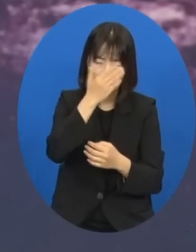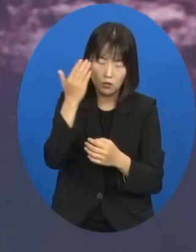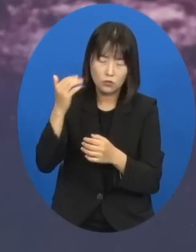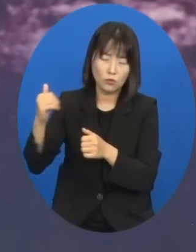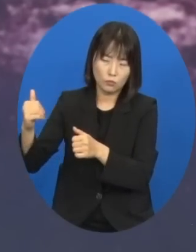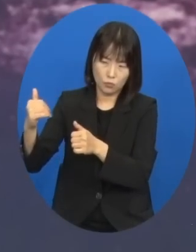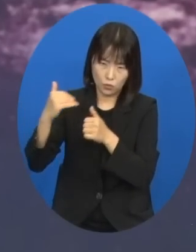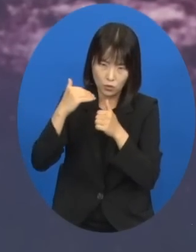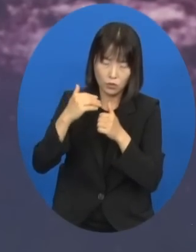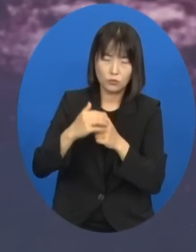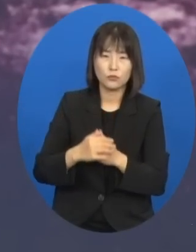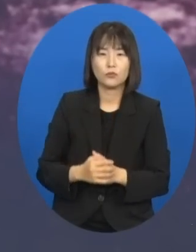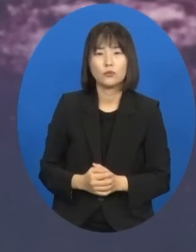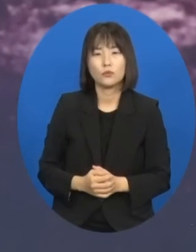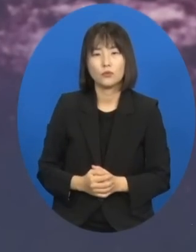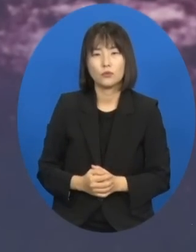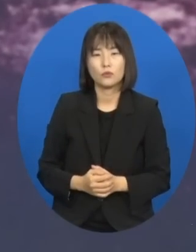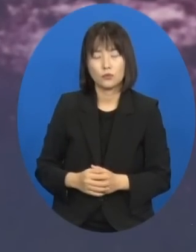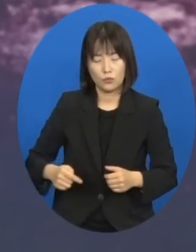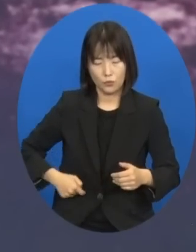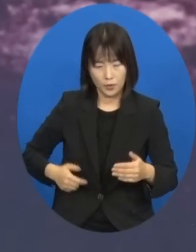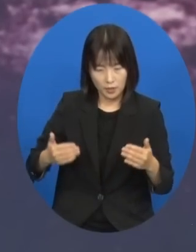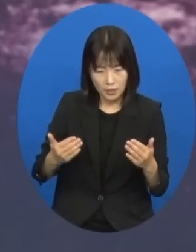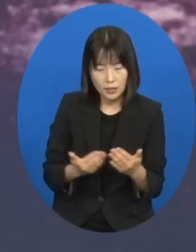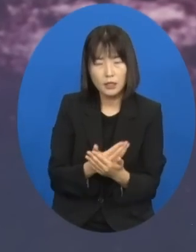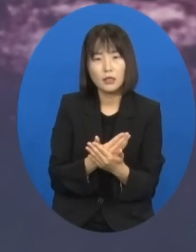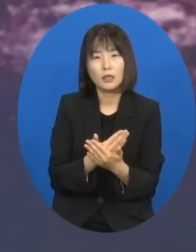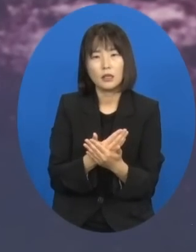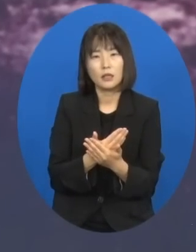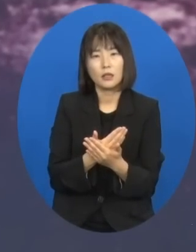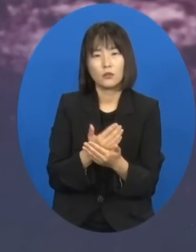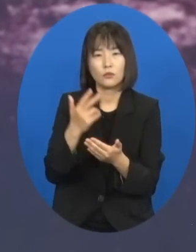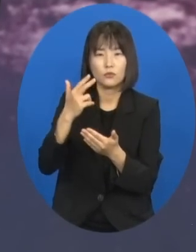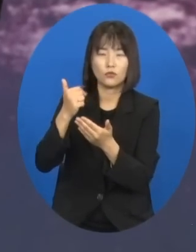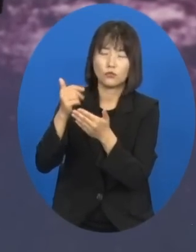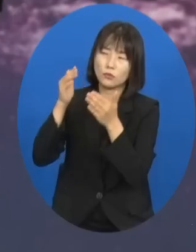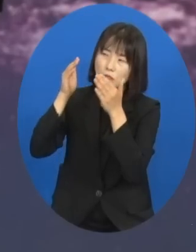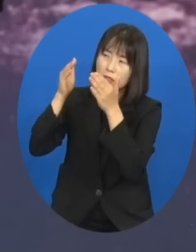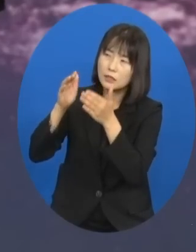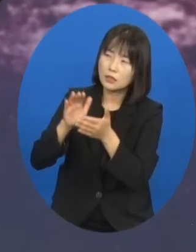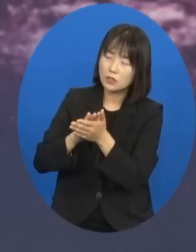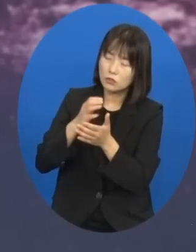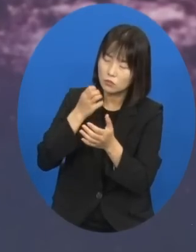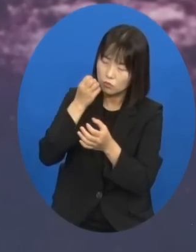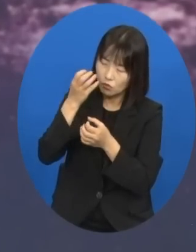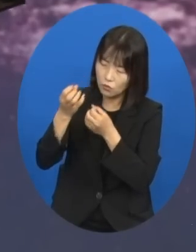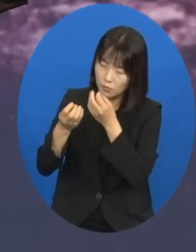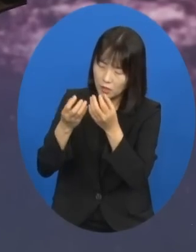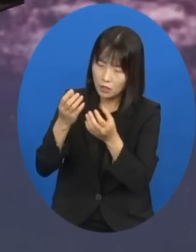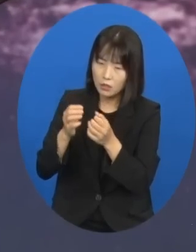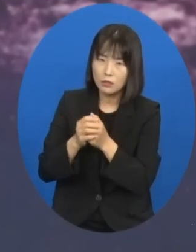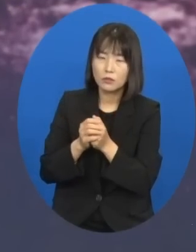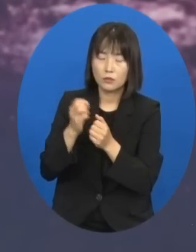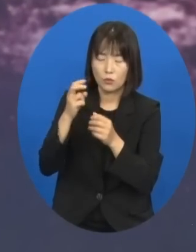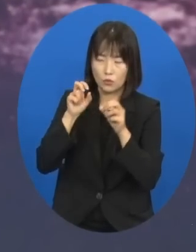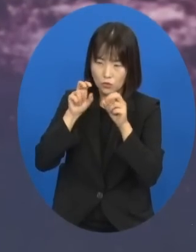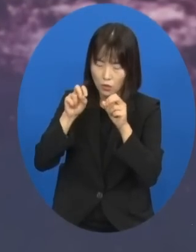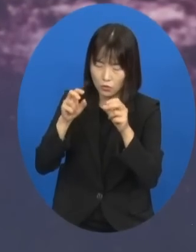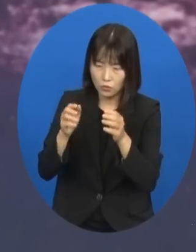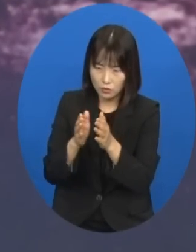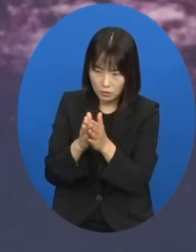보내주시고 또한 회개와 또한 주를 향한 뜨거운 고백과 함께 선교가 또한 일어나고